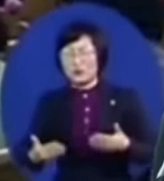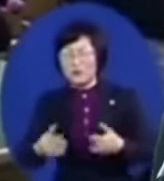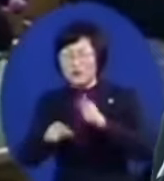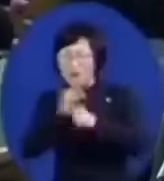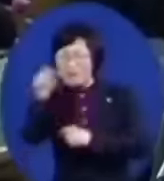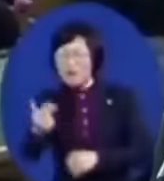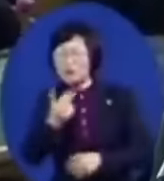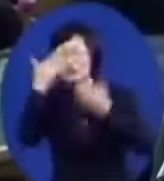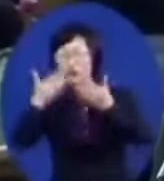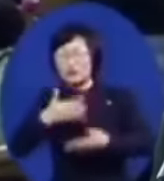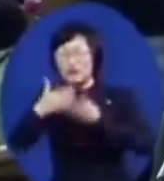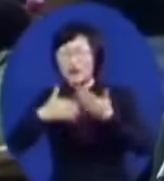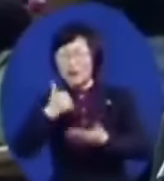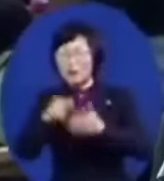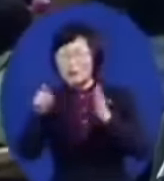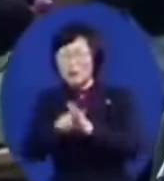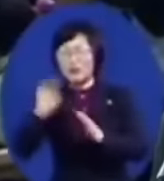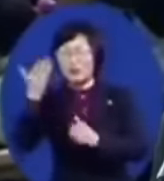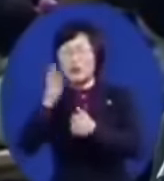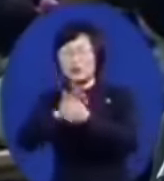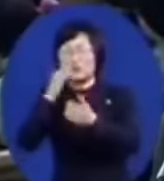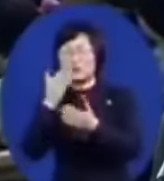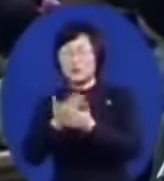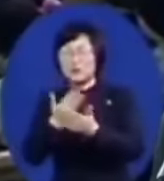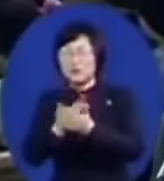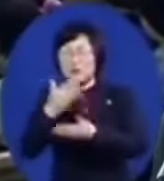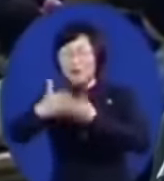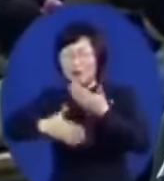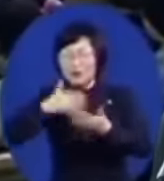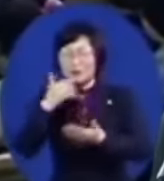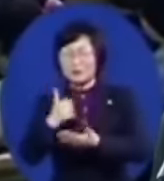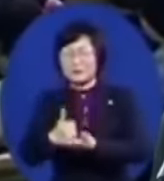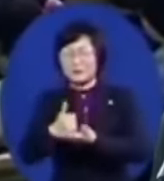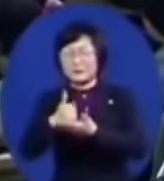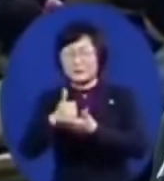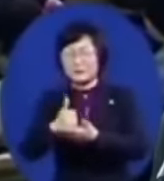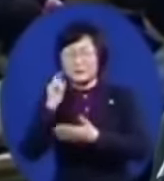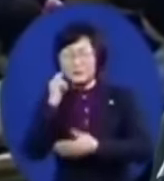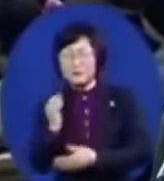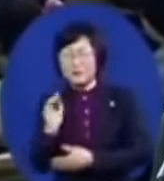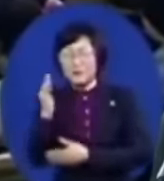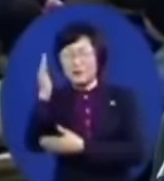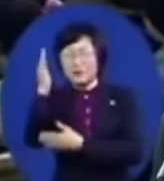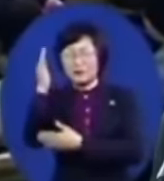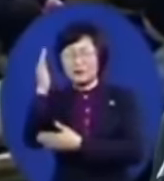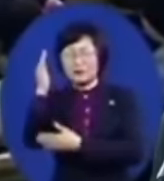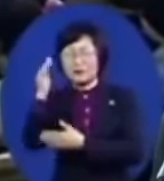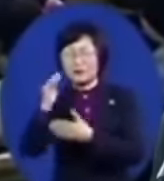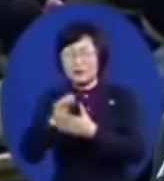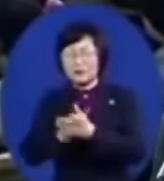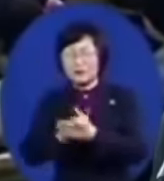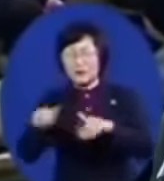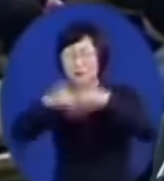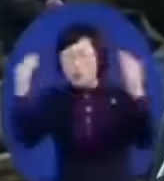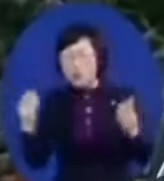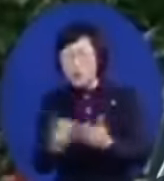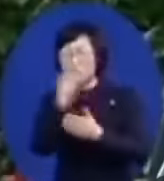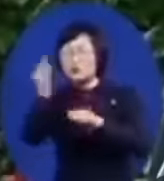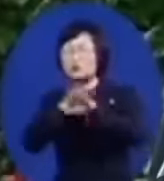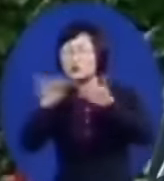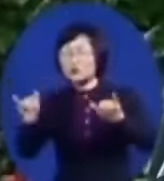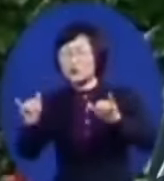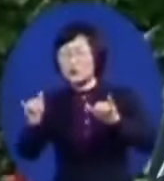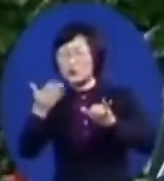주시는 하나님을 믿게 하여 주시옵소서. 하나님의 영광이 우리 모든 성도에게